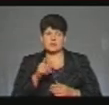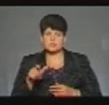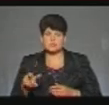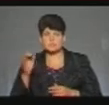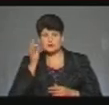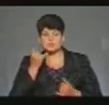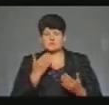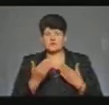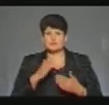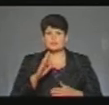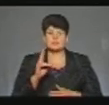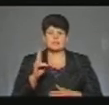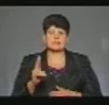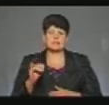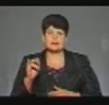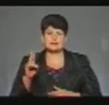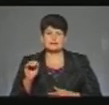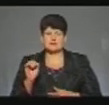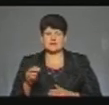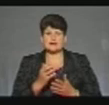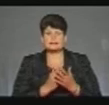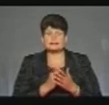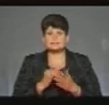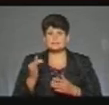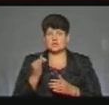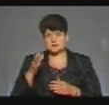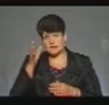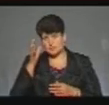ми спілкувалися з Володимиром Кіциком, кандидатом історичних наук.